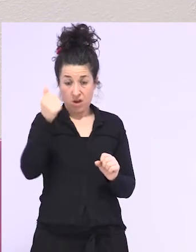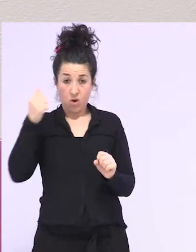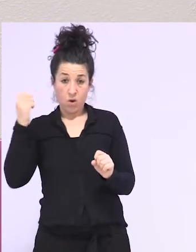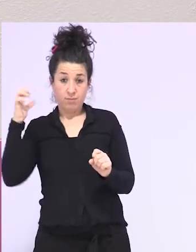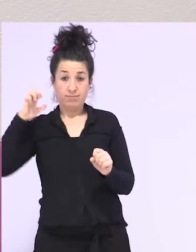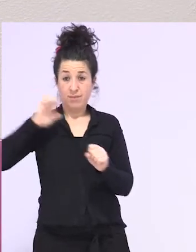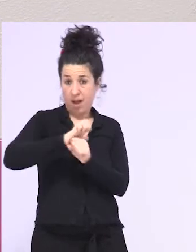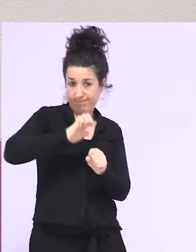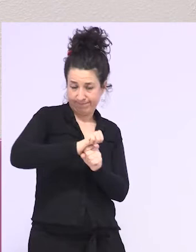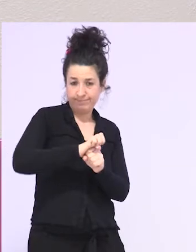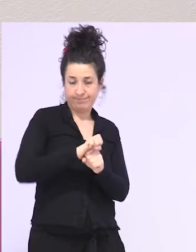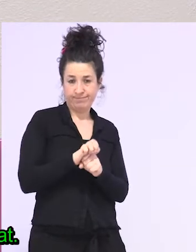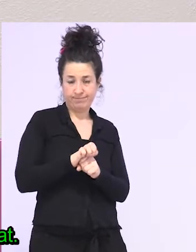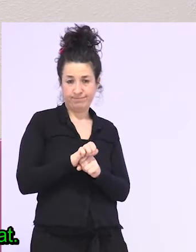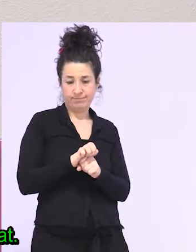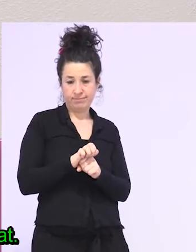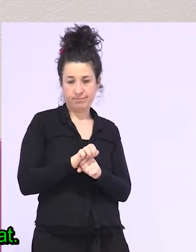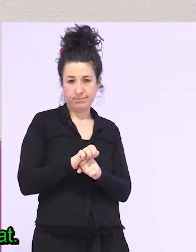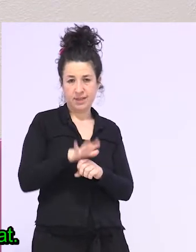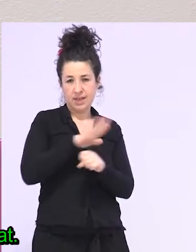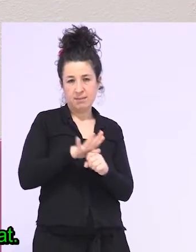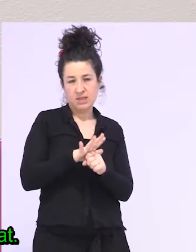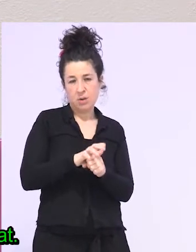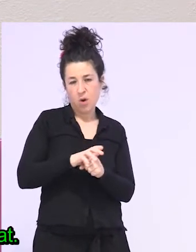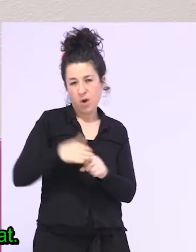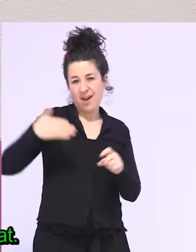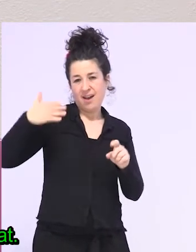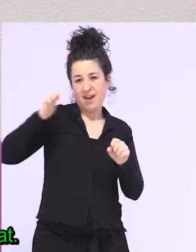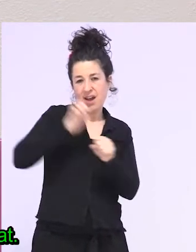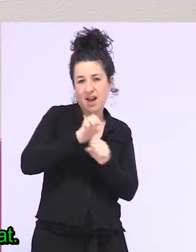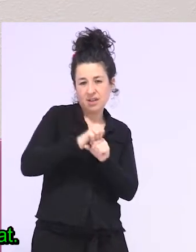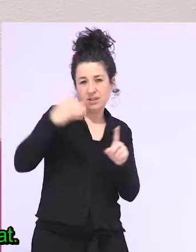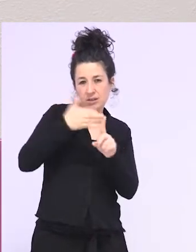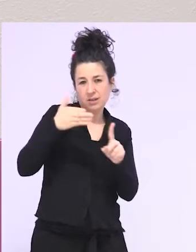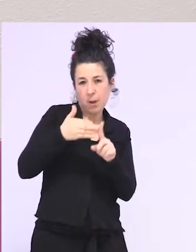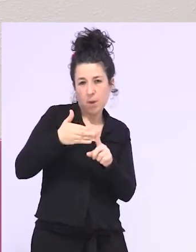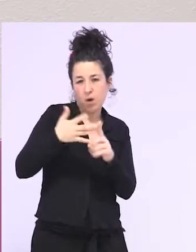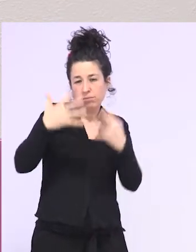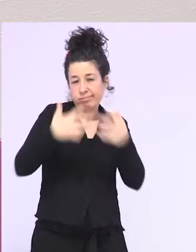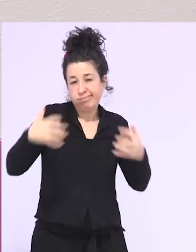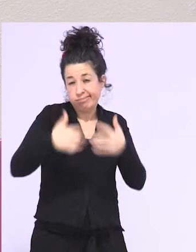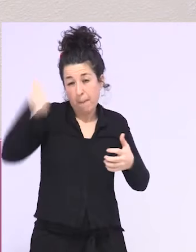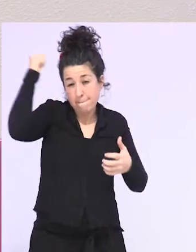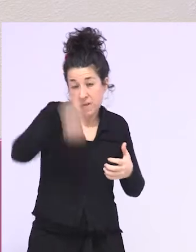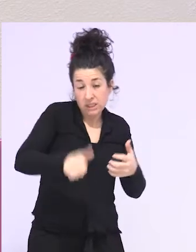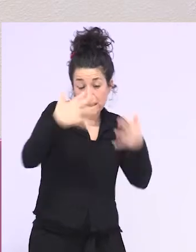eta gainera zen nolabait erasoen inguruko argumentario matxista guztien bilduma bat, ez?